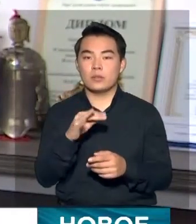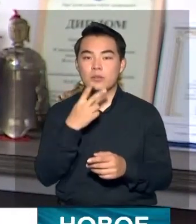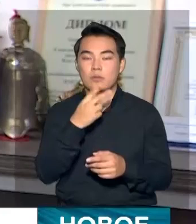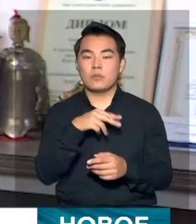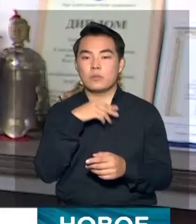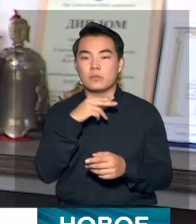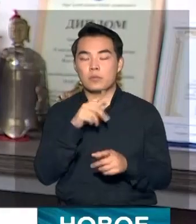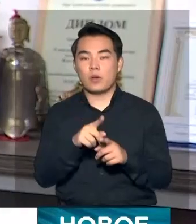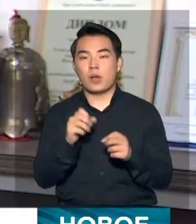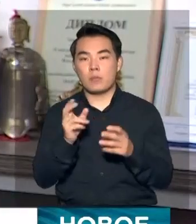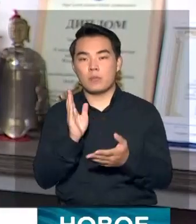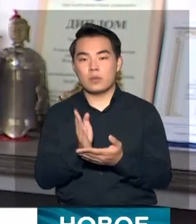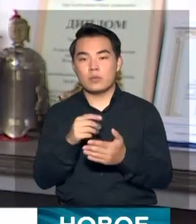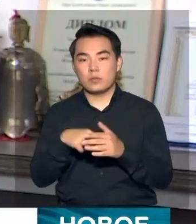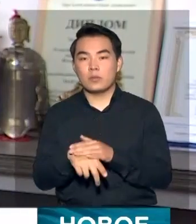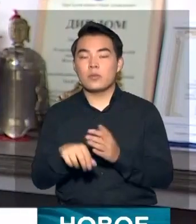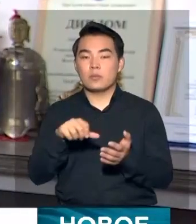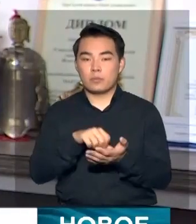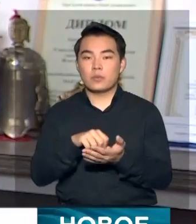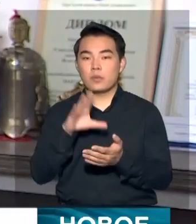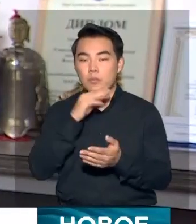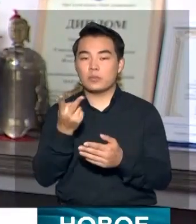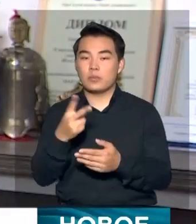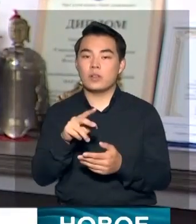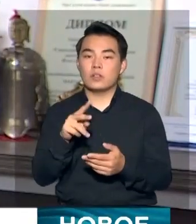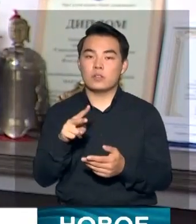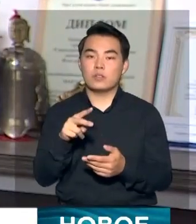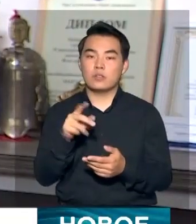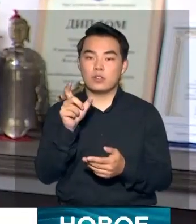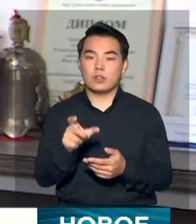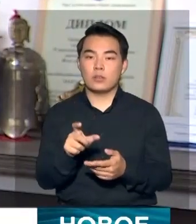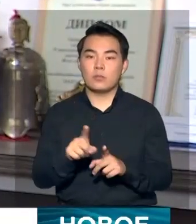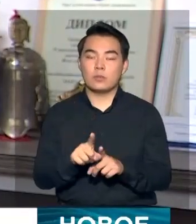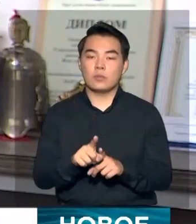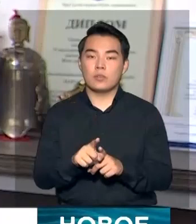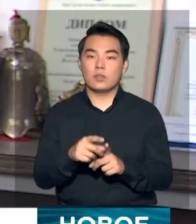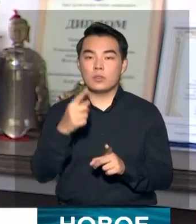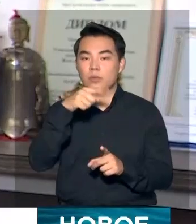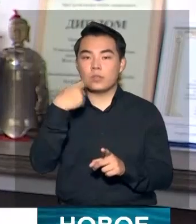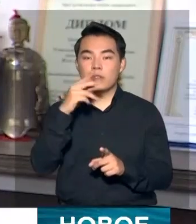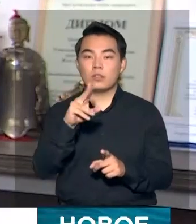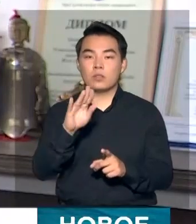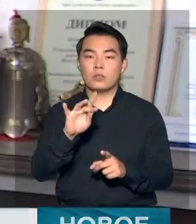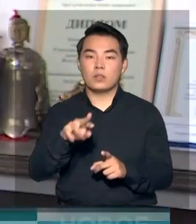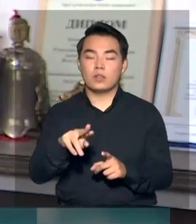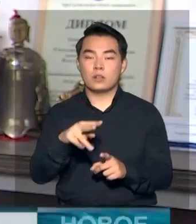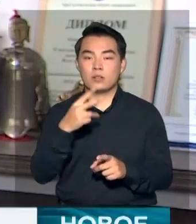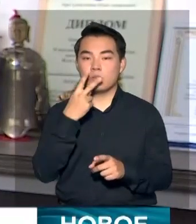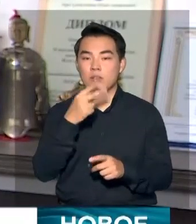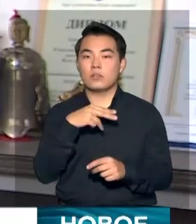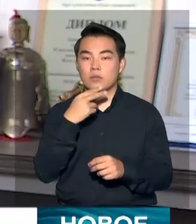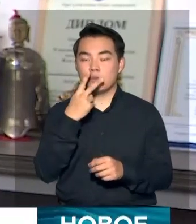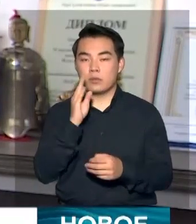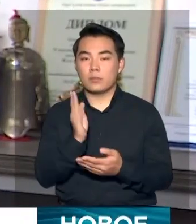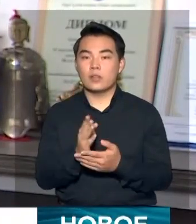нужной графе, тогда допускается присутствие в кабинке человека, которому он доверяет, и который оказывает ему